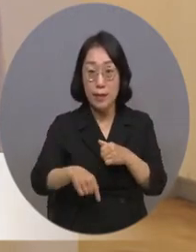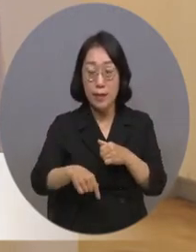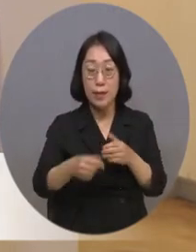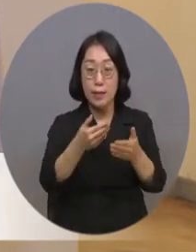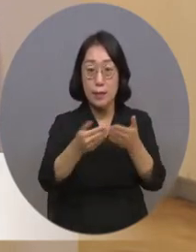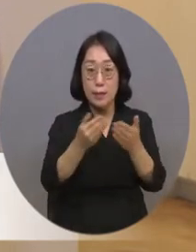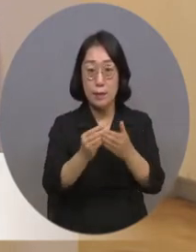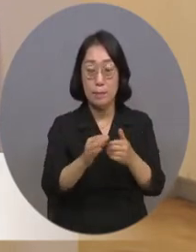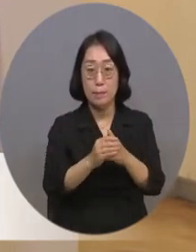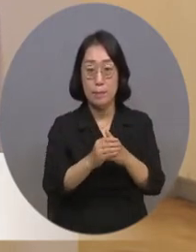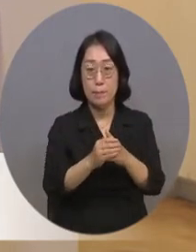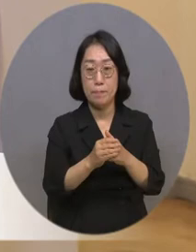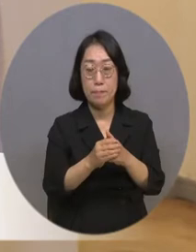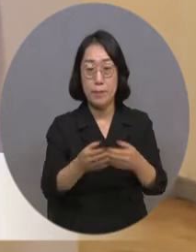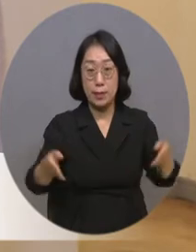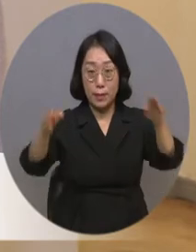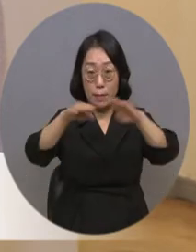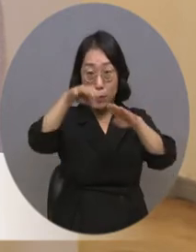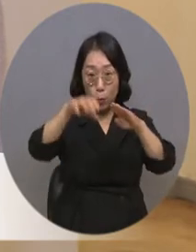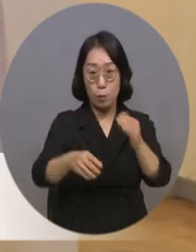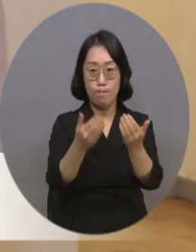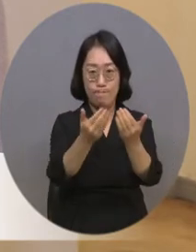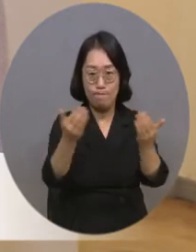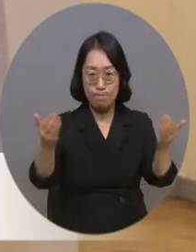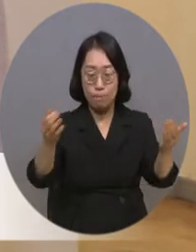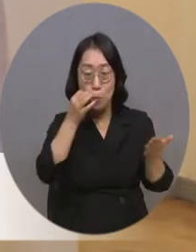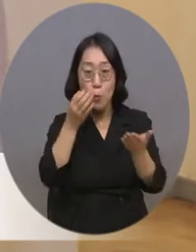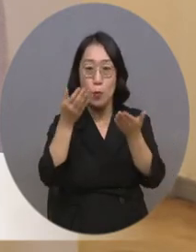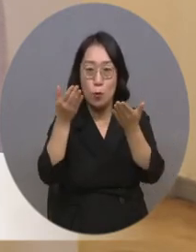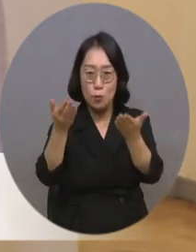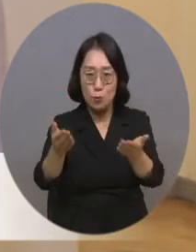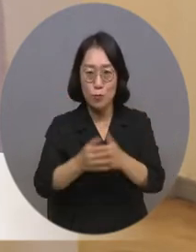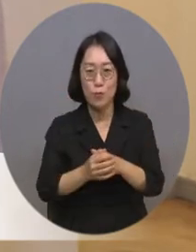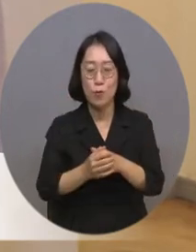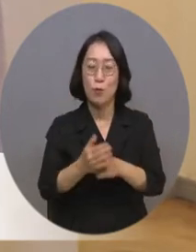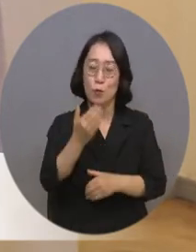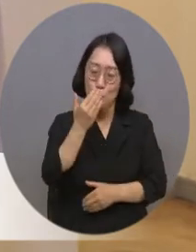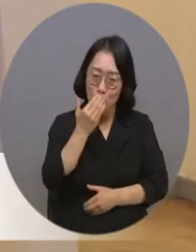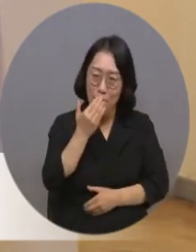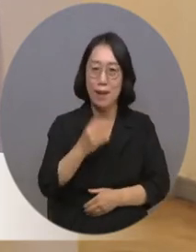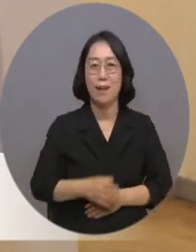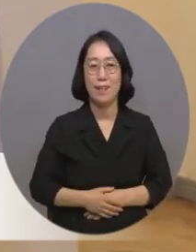도성마을 주민들에게 보여드리는 그런 이제 소박한 의미의 전시이기 때문에